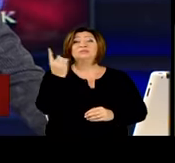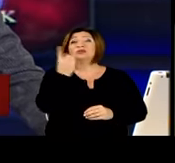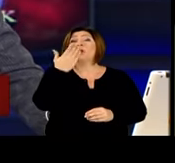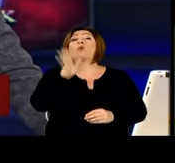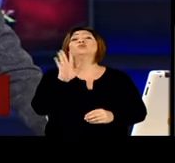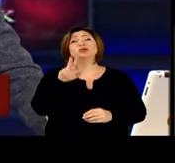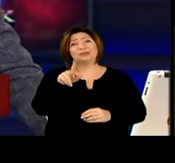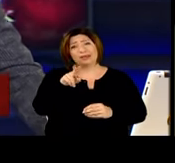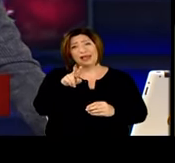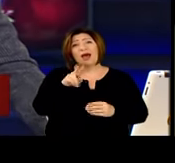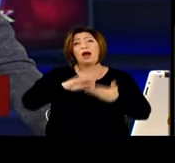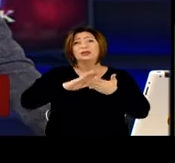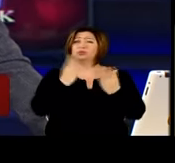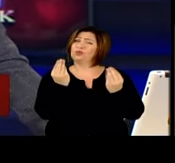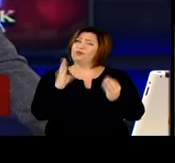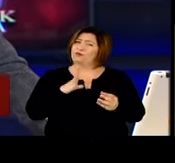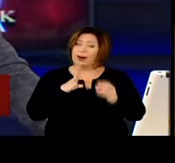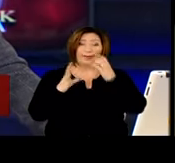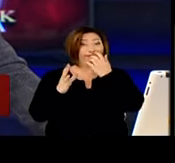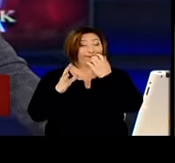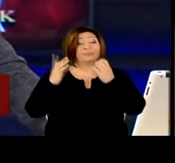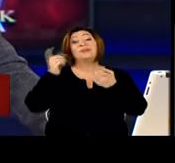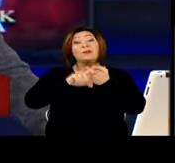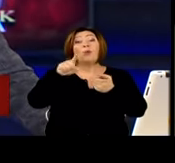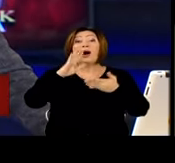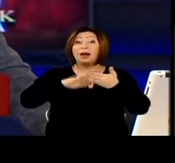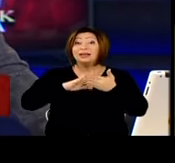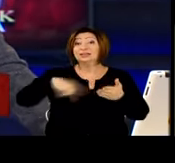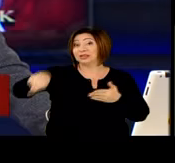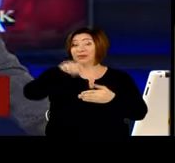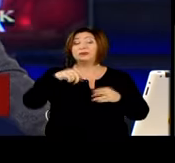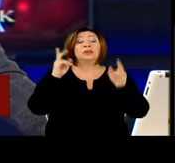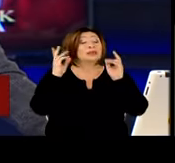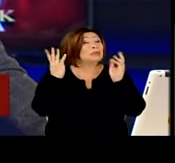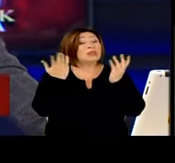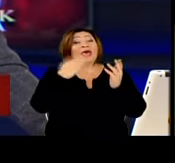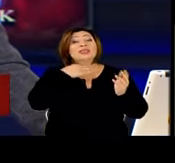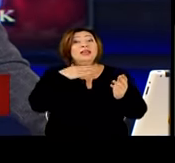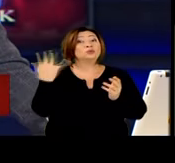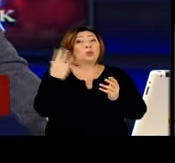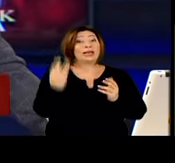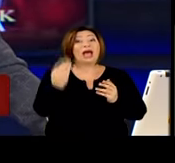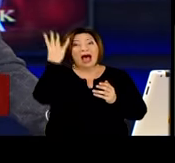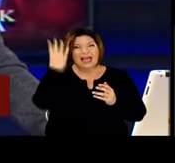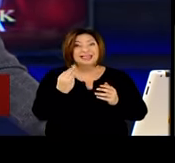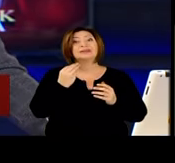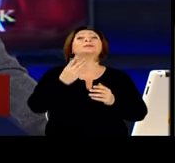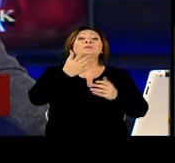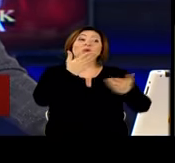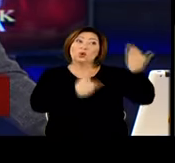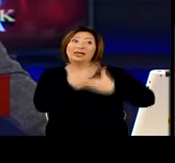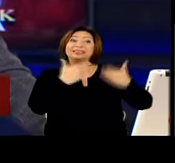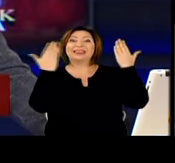bir şey tanımayan arkadaşlarım var. Ve bu arkadaşlarımın genelde etten çok iyi anladıklarını iddia etseler